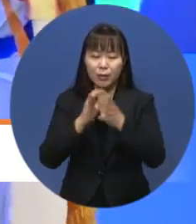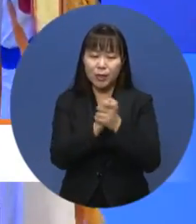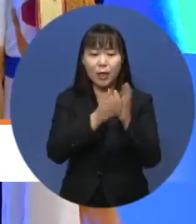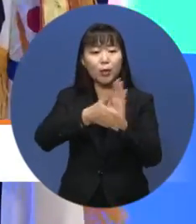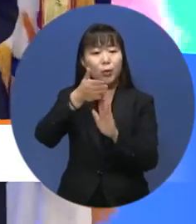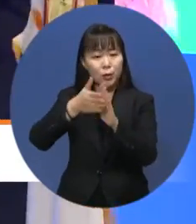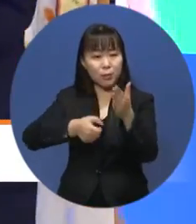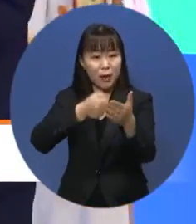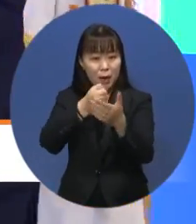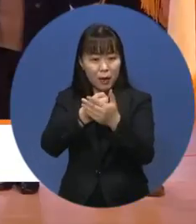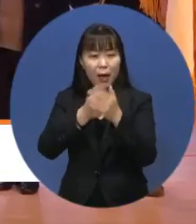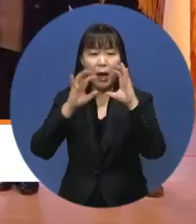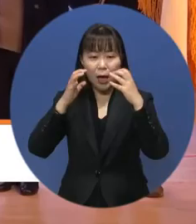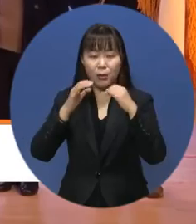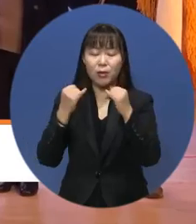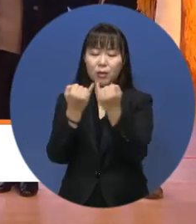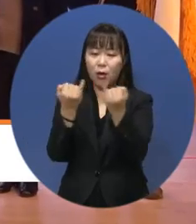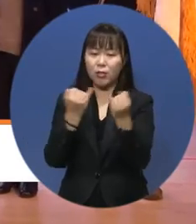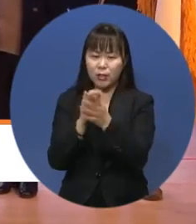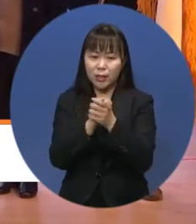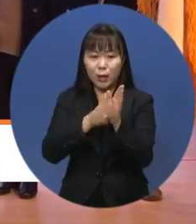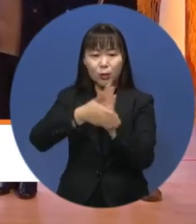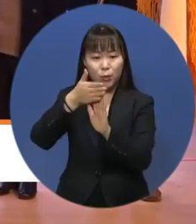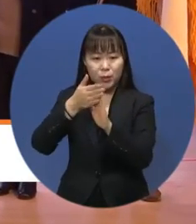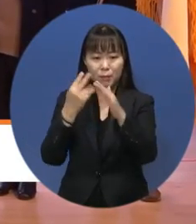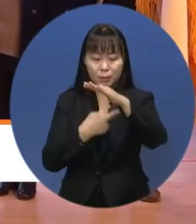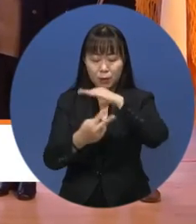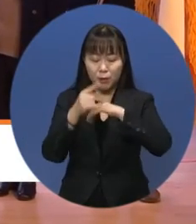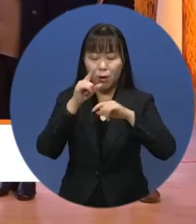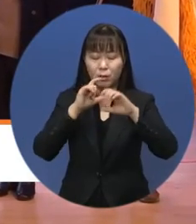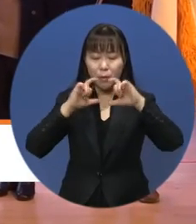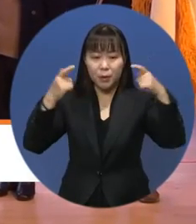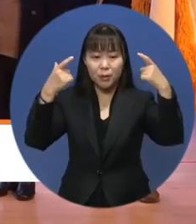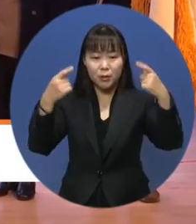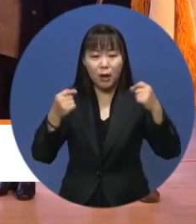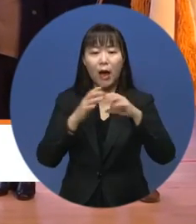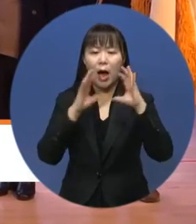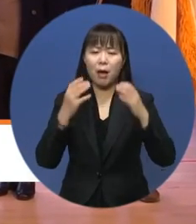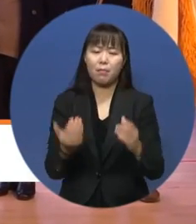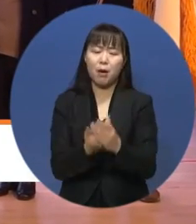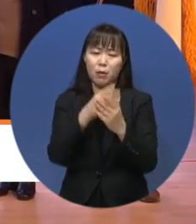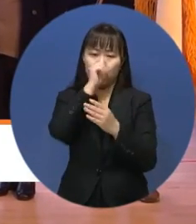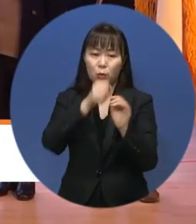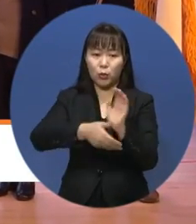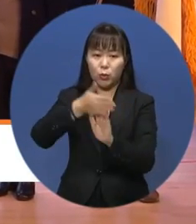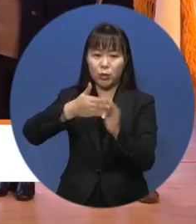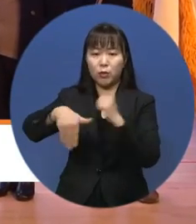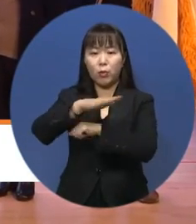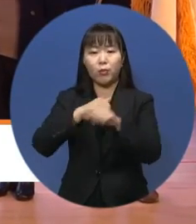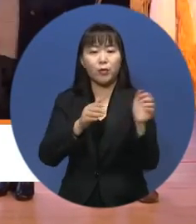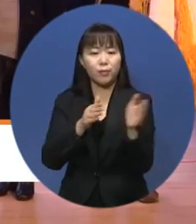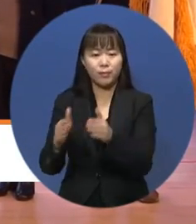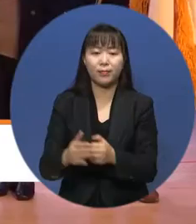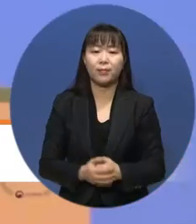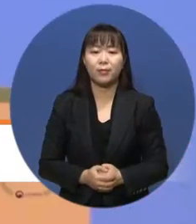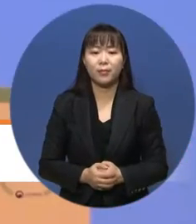지정됐으며 아동 여성 친화도시 비전 선포 등을 통해 아이 양육하기 좋은 도시 여건을